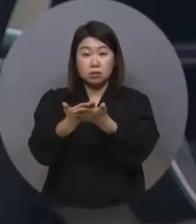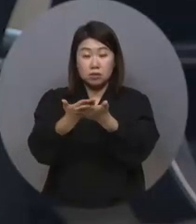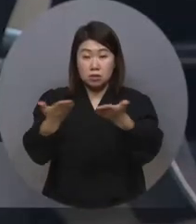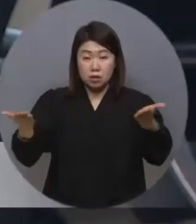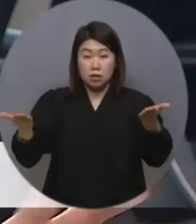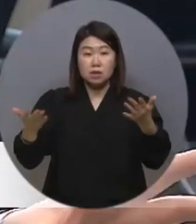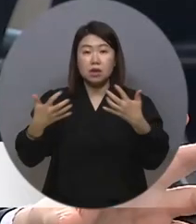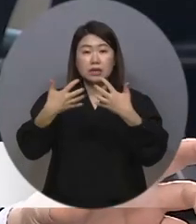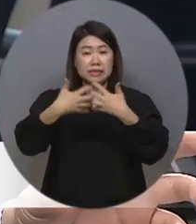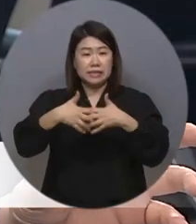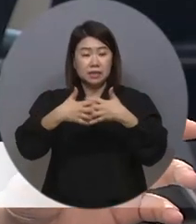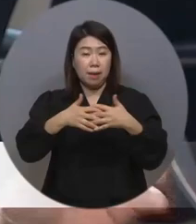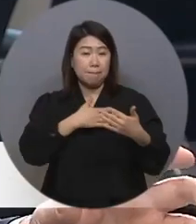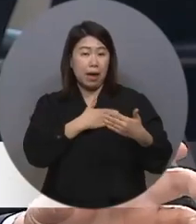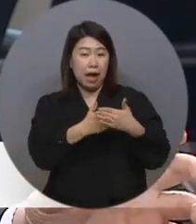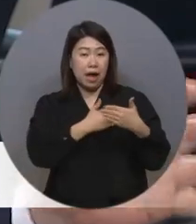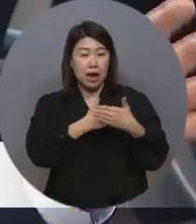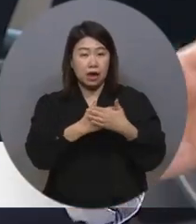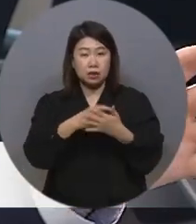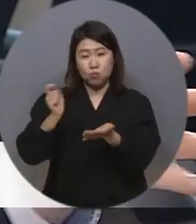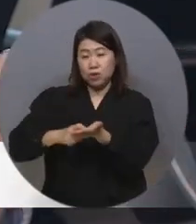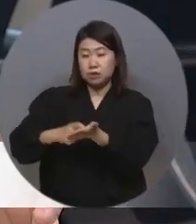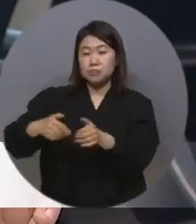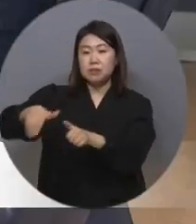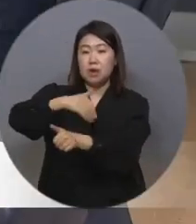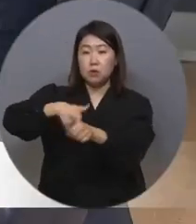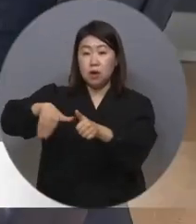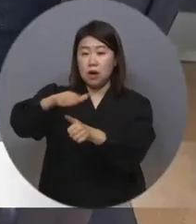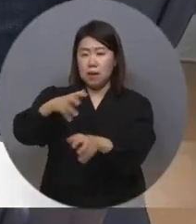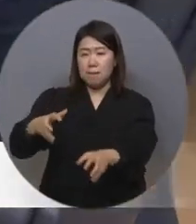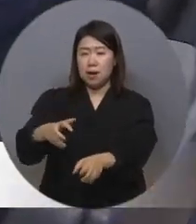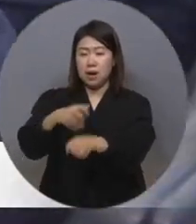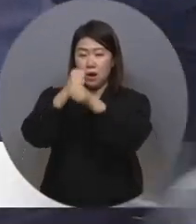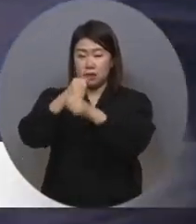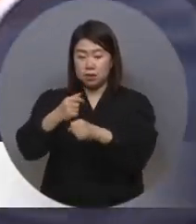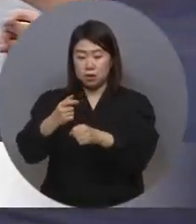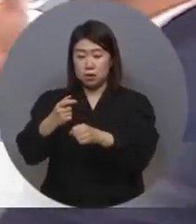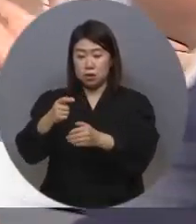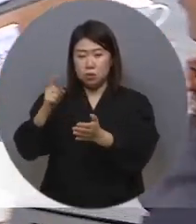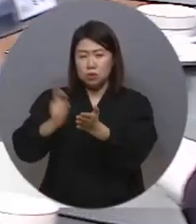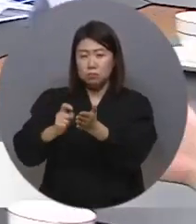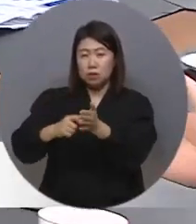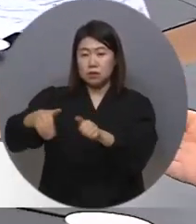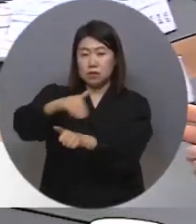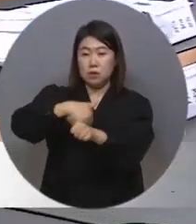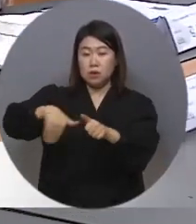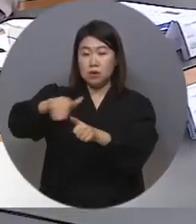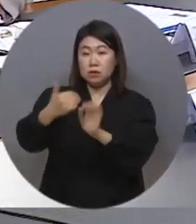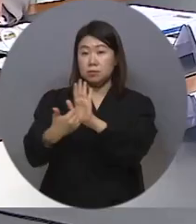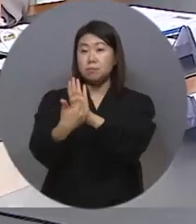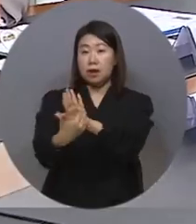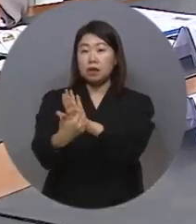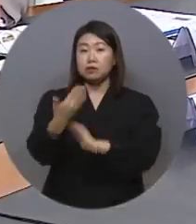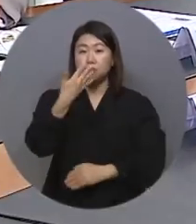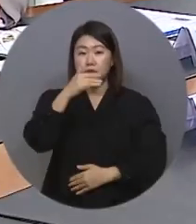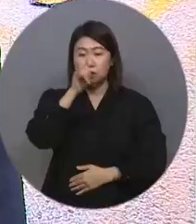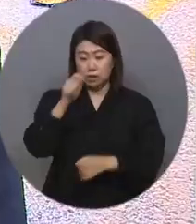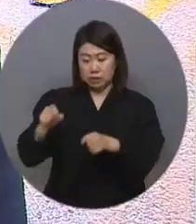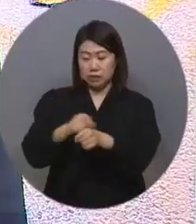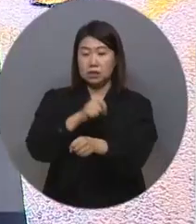해당 기기는 심박수를 비롯한 위급 상황을 모니터링해 위기 상황을 사전에 예방할 수 있는 특징을 갖고